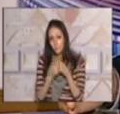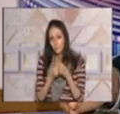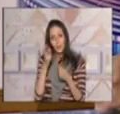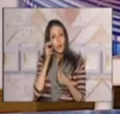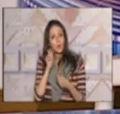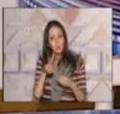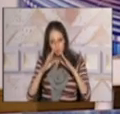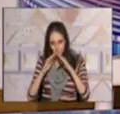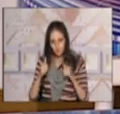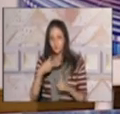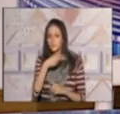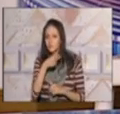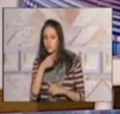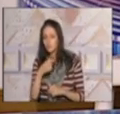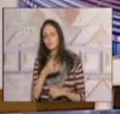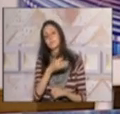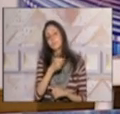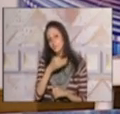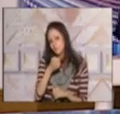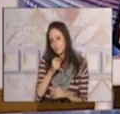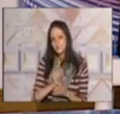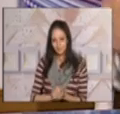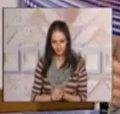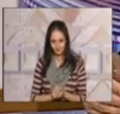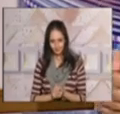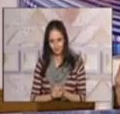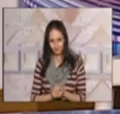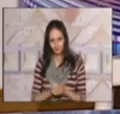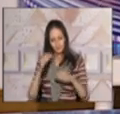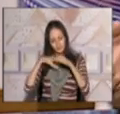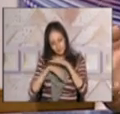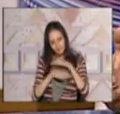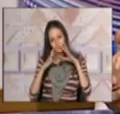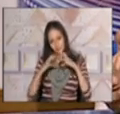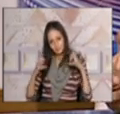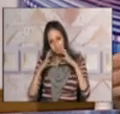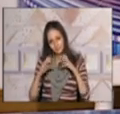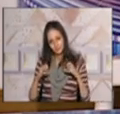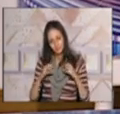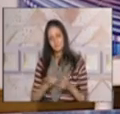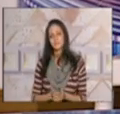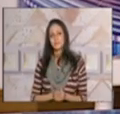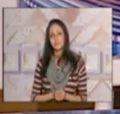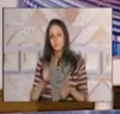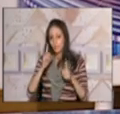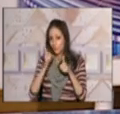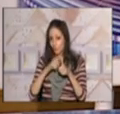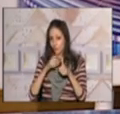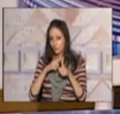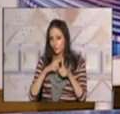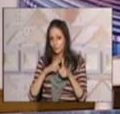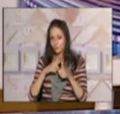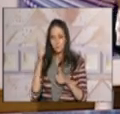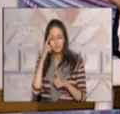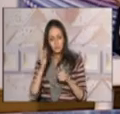2030. الكلام دوت طبعا ده عنوان عريض لكن تحته تفاصيل. يعني ايه انها بتعمل؟ اولا تكون عارفه دورها فين